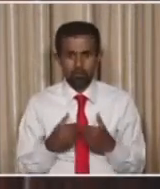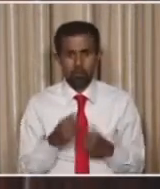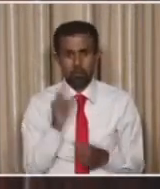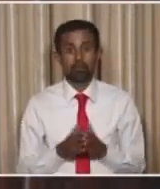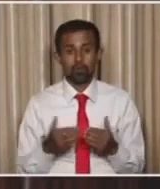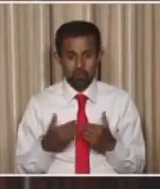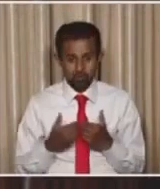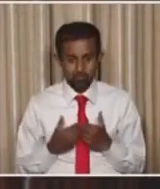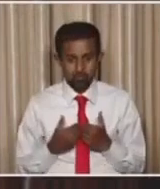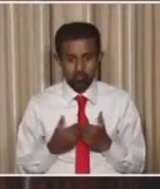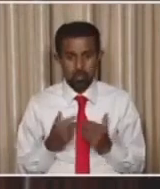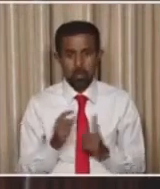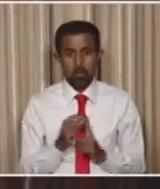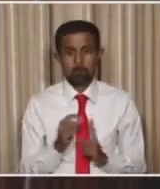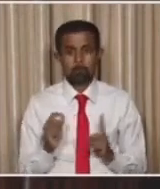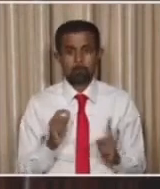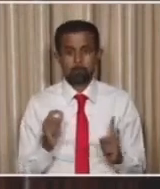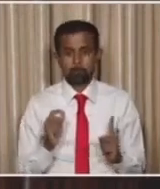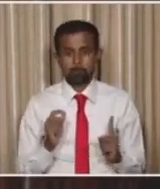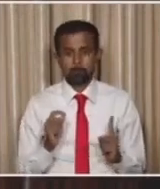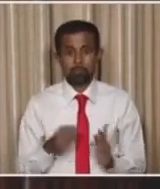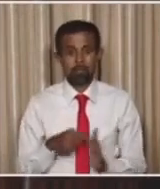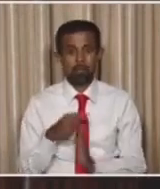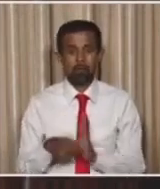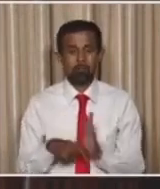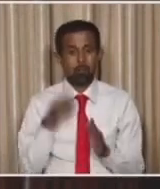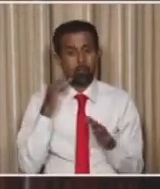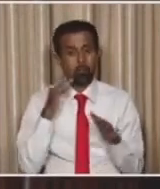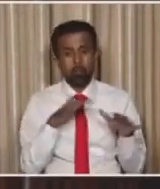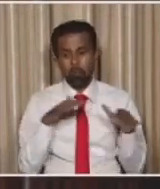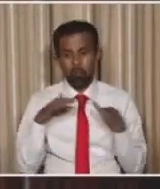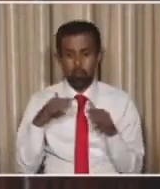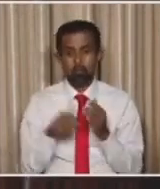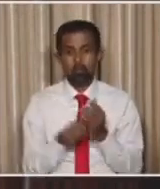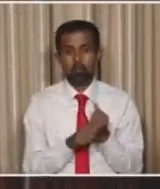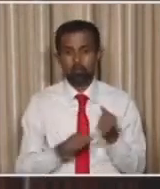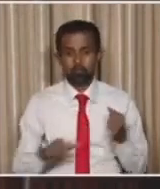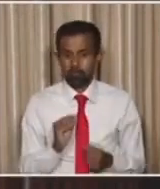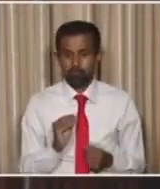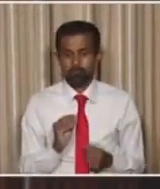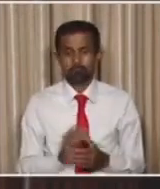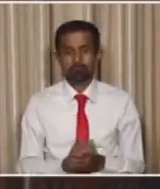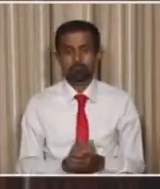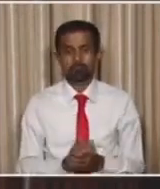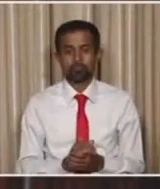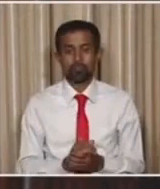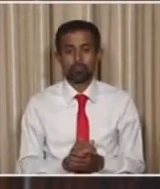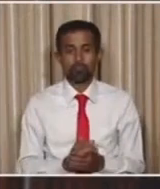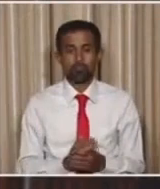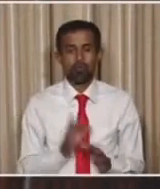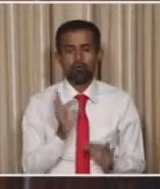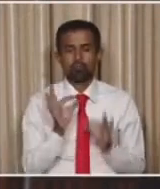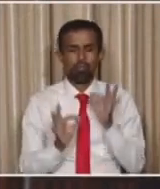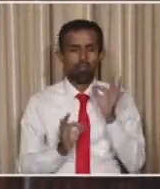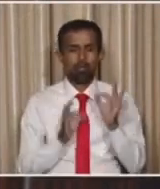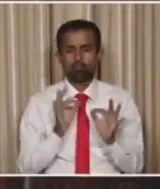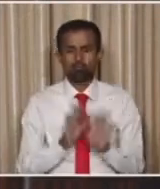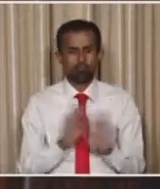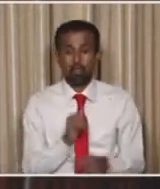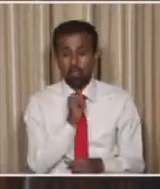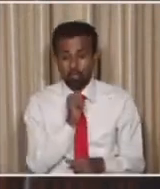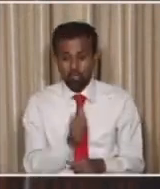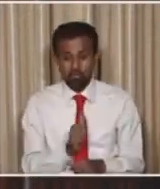බැලිය යුත්තේ. පාර්ලිමේන්තුවේ මේ රටේ මහජනතාව නියෝජනය කරනවා නම් මේ ප්‍රබන්ධවලට එහාගේ